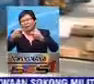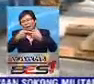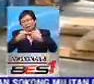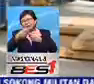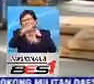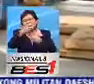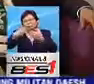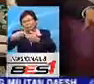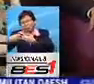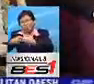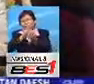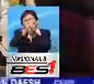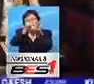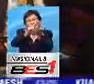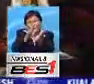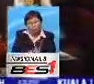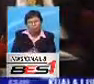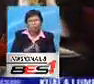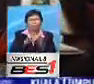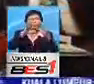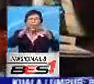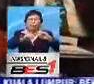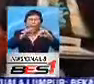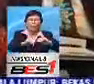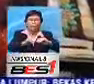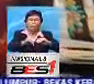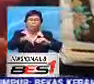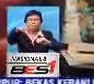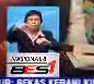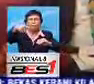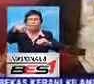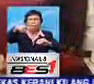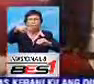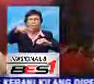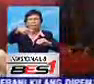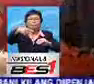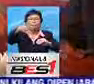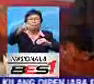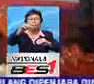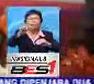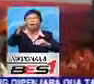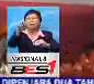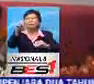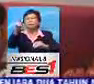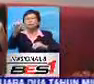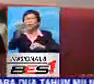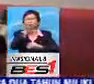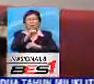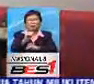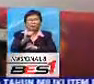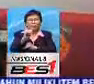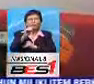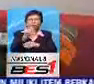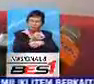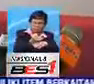elektronik beliau ditemui pemberita pada perjumpaan antara perbadanan pembangunan perdagangan luar Malaysia matriat dan Kamar Dagang dan